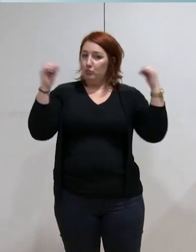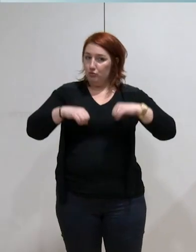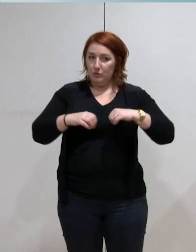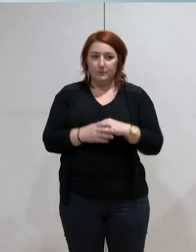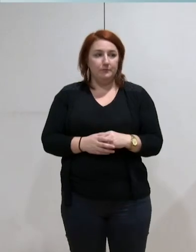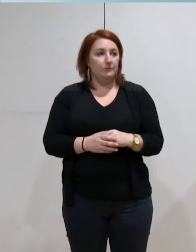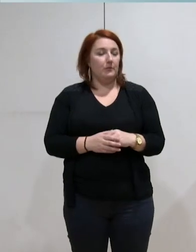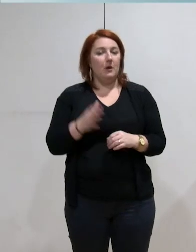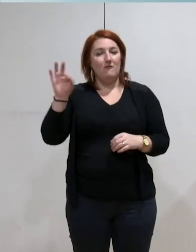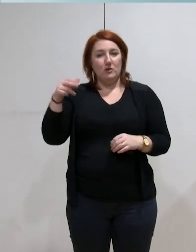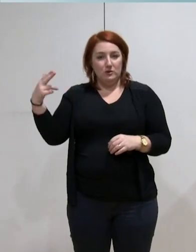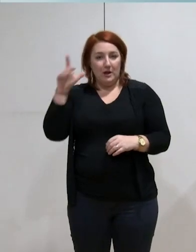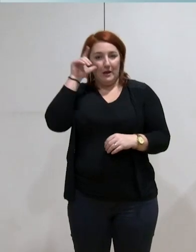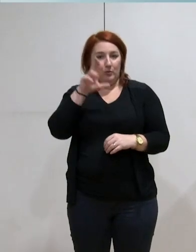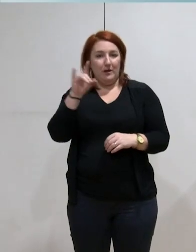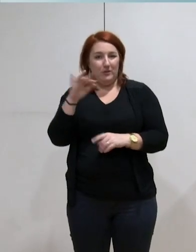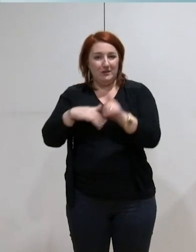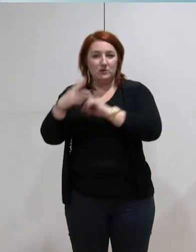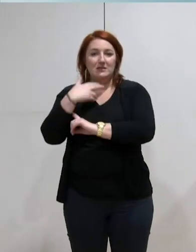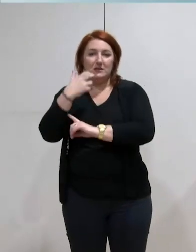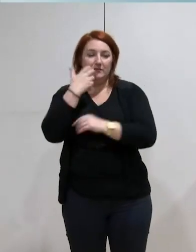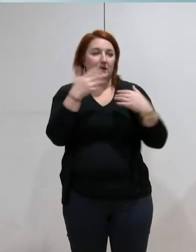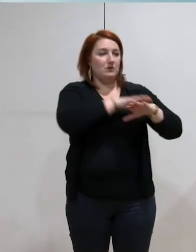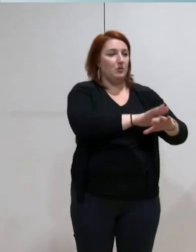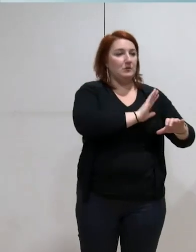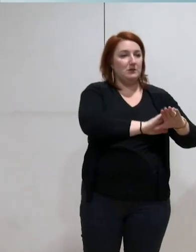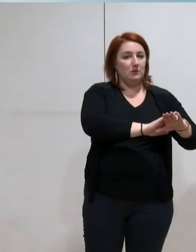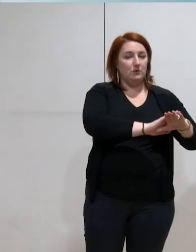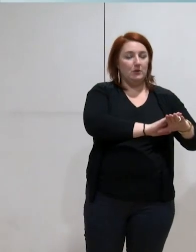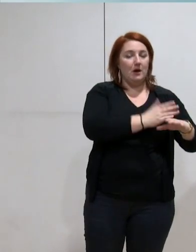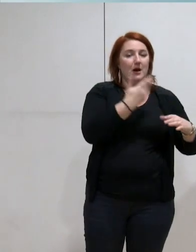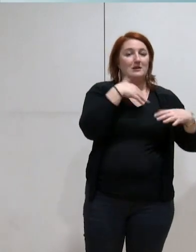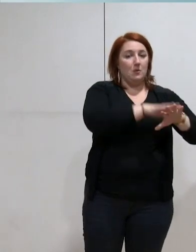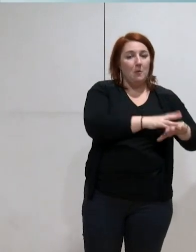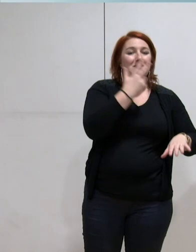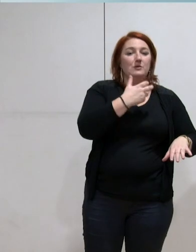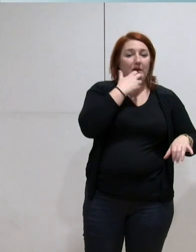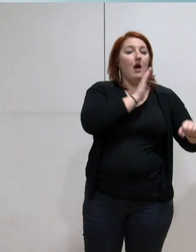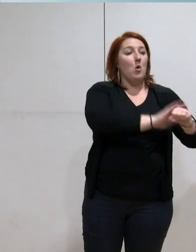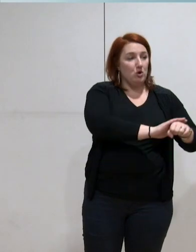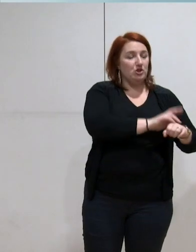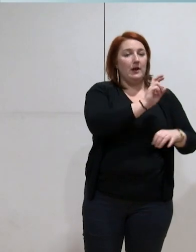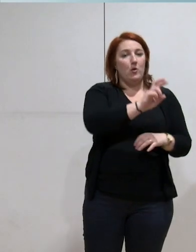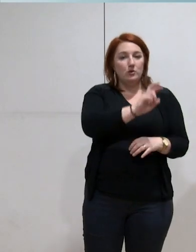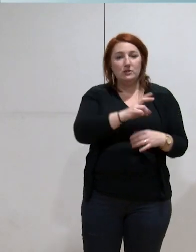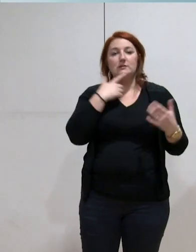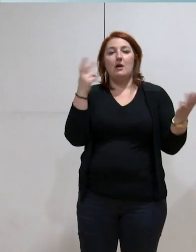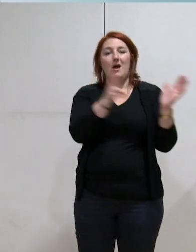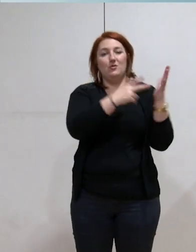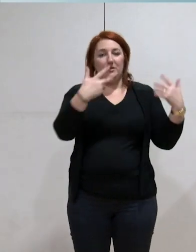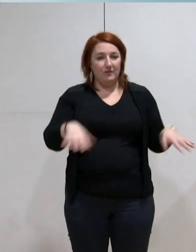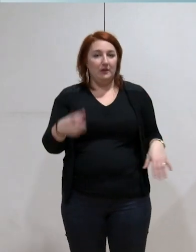pour Front national républicain udi société civile rassemblement citoyen de la gauche et écologistes délibération adoptée